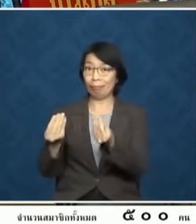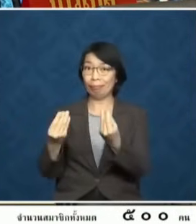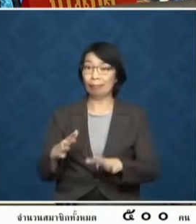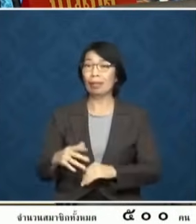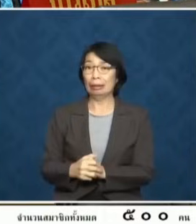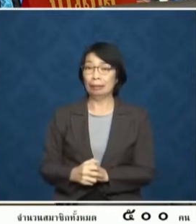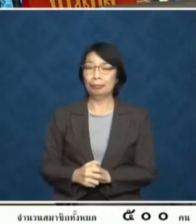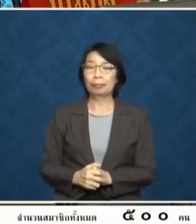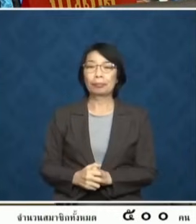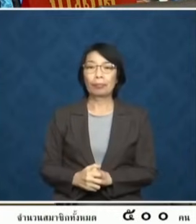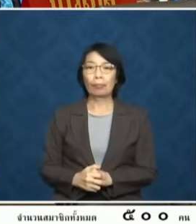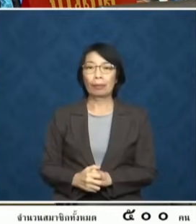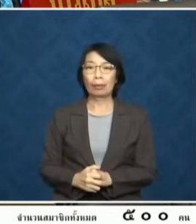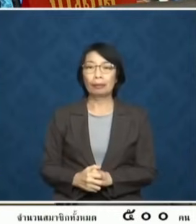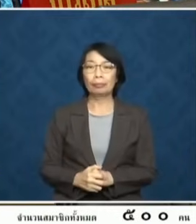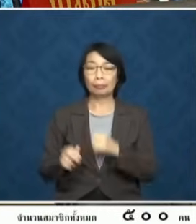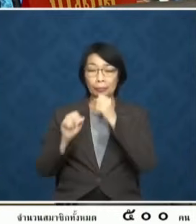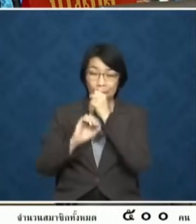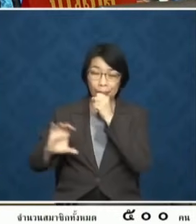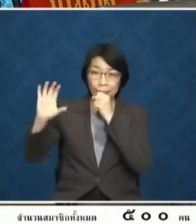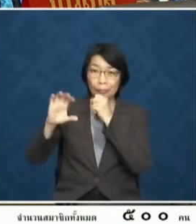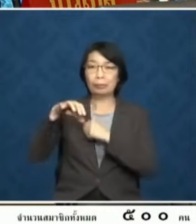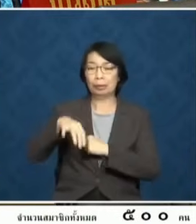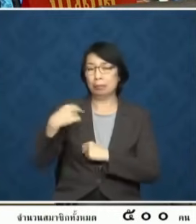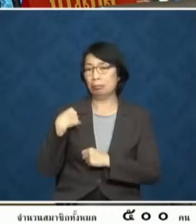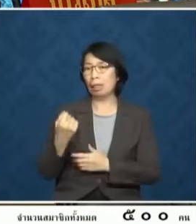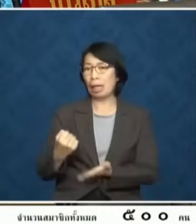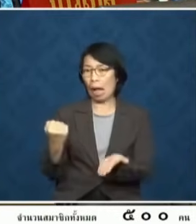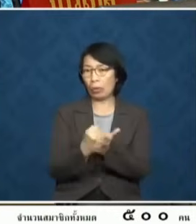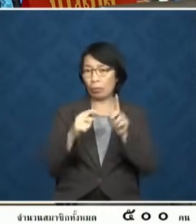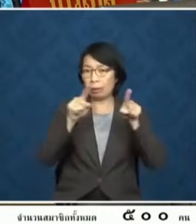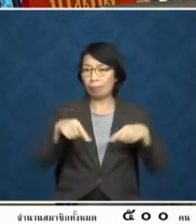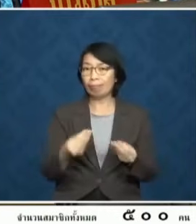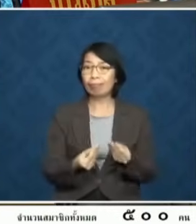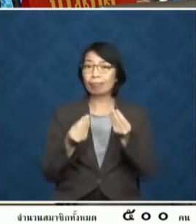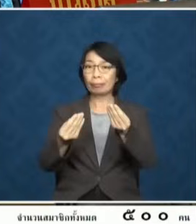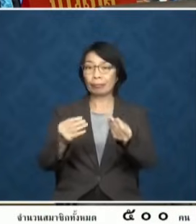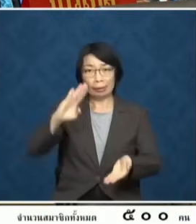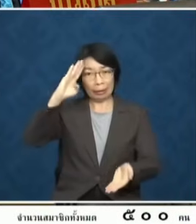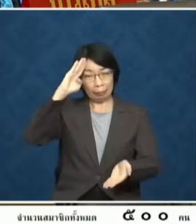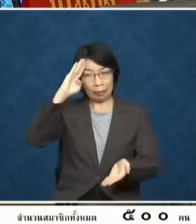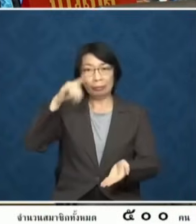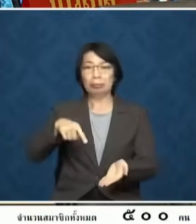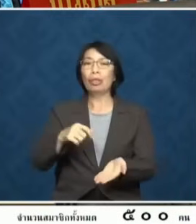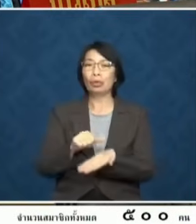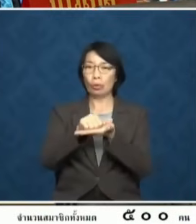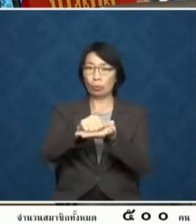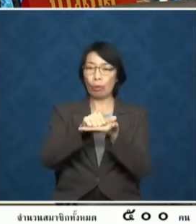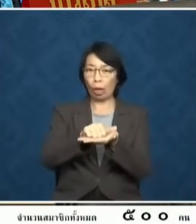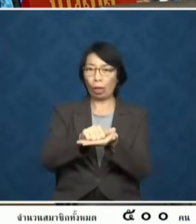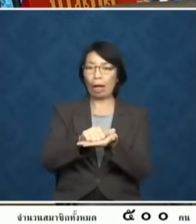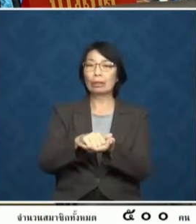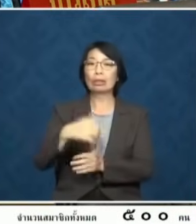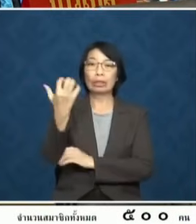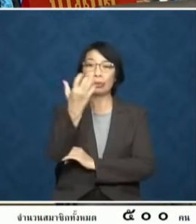รัฐประหารต่อมากสทกสทชนะคะก็ยังอนุมัติให้กองทัพได้ใบอนุญาตการให้บริการโครงข่ายทีวี